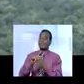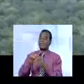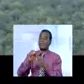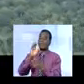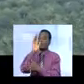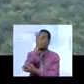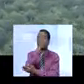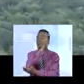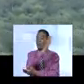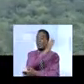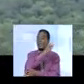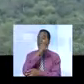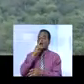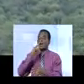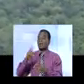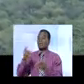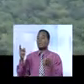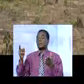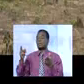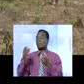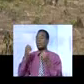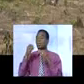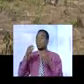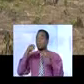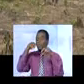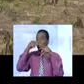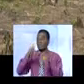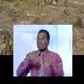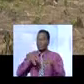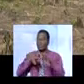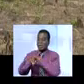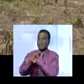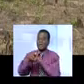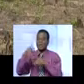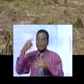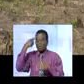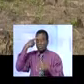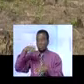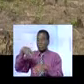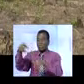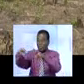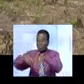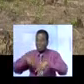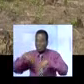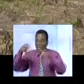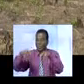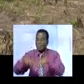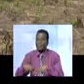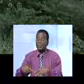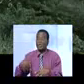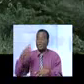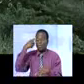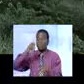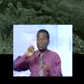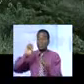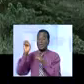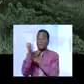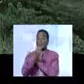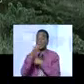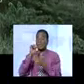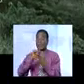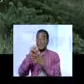000 hectares est infiltrée de nombreux clandestins. Pour éviter pareil échec à